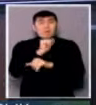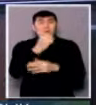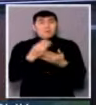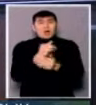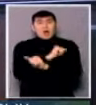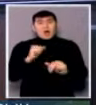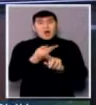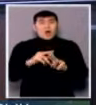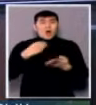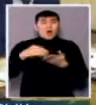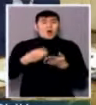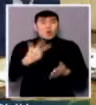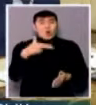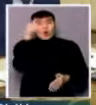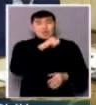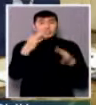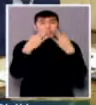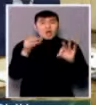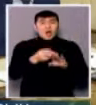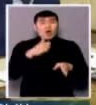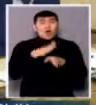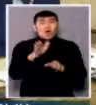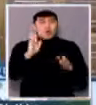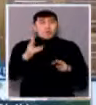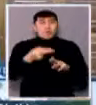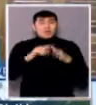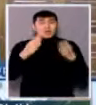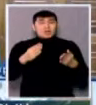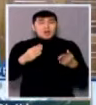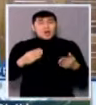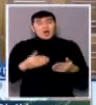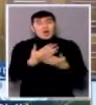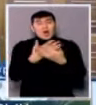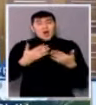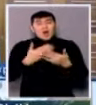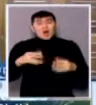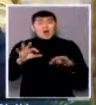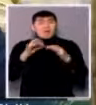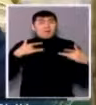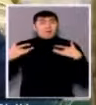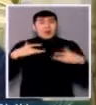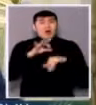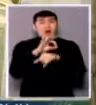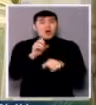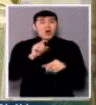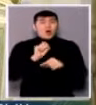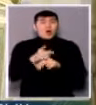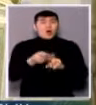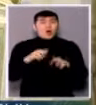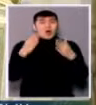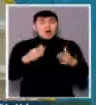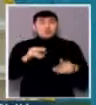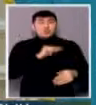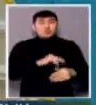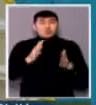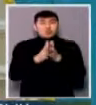30 жылдығын тойлайтынын айтқан мемлекет басшысы оны даңғазылық пен ысырапсыз өткізуге тапсырма берді. Білім саласында да